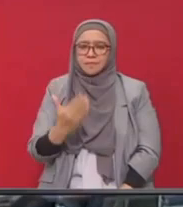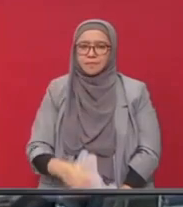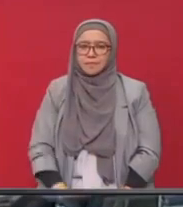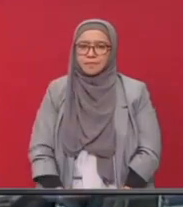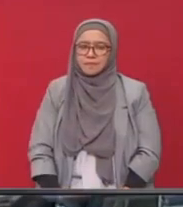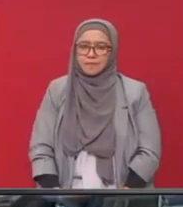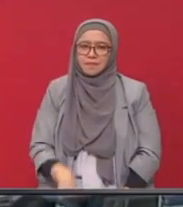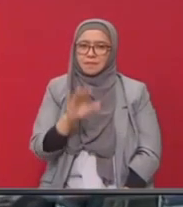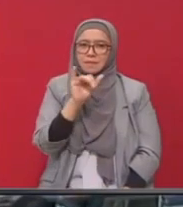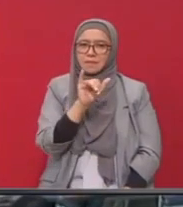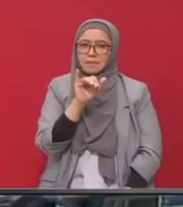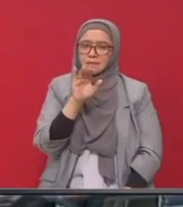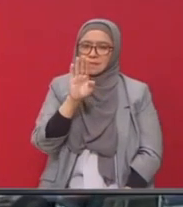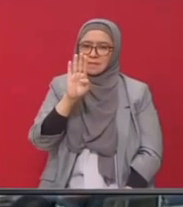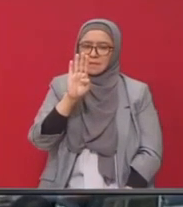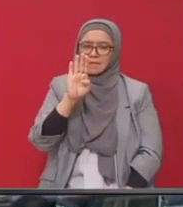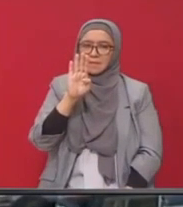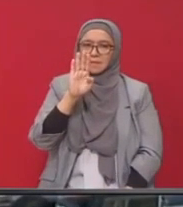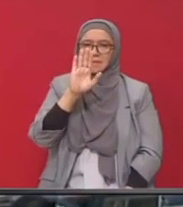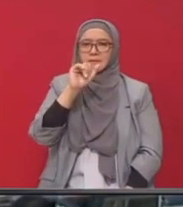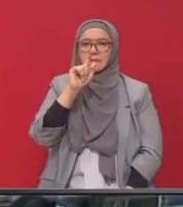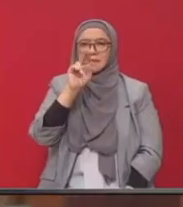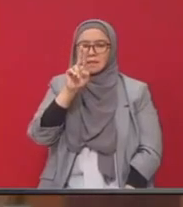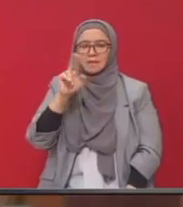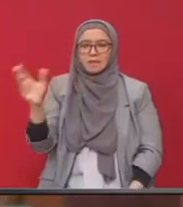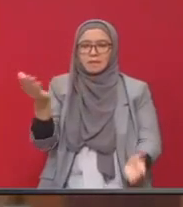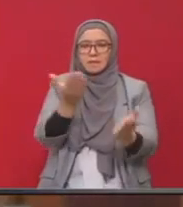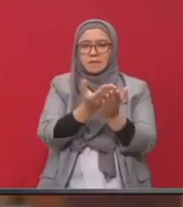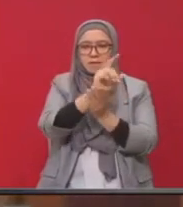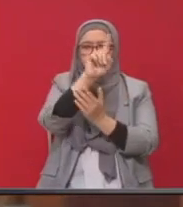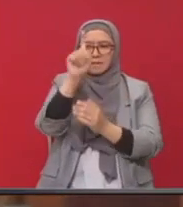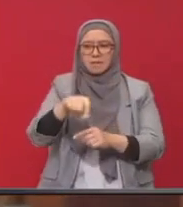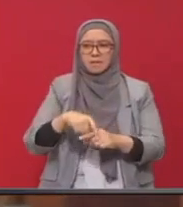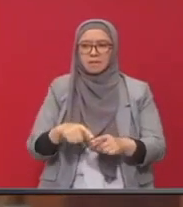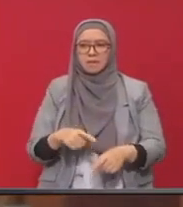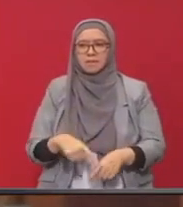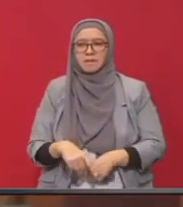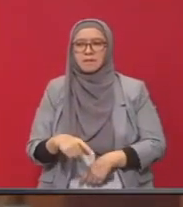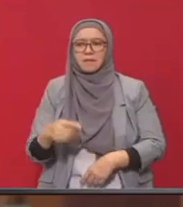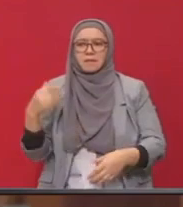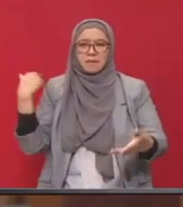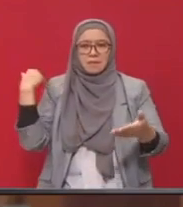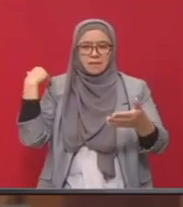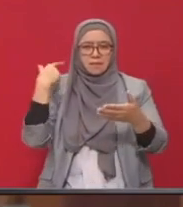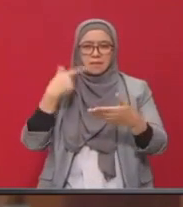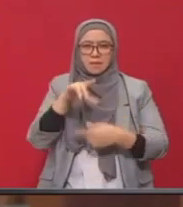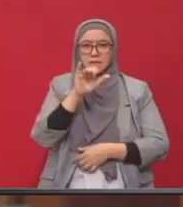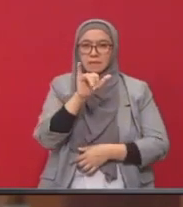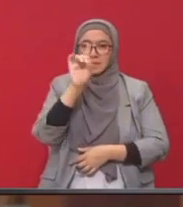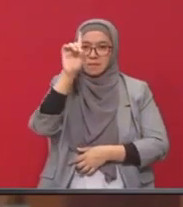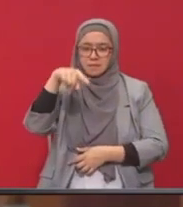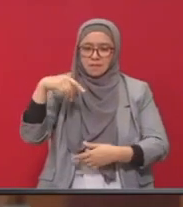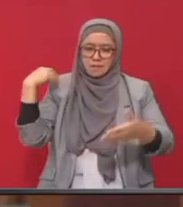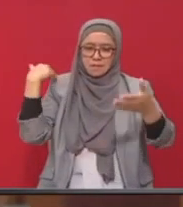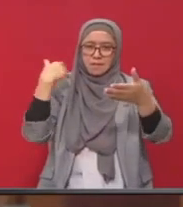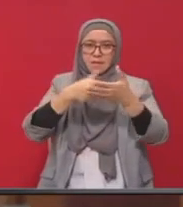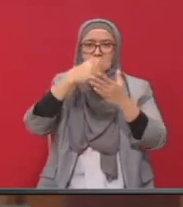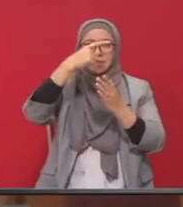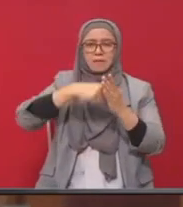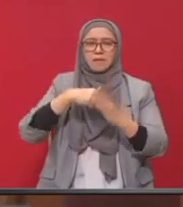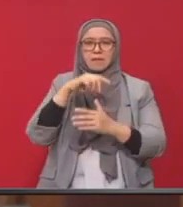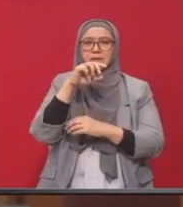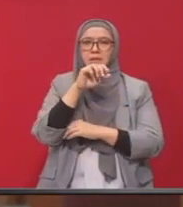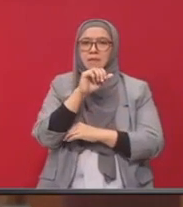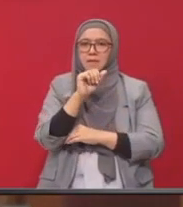kepada yang terhormat paling batu yang merupakan soal dan tayang di Portugal sehingga Oktober 2020 jumlah penerima